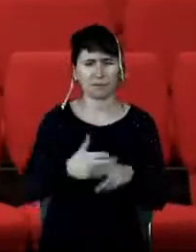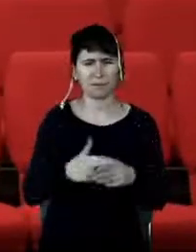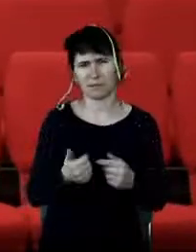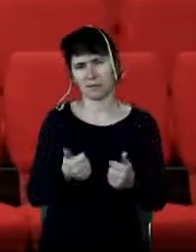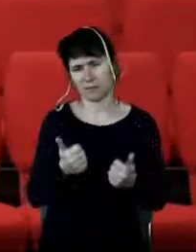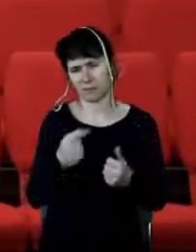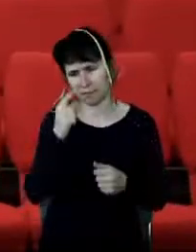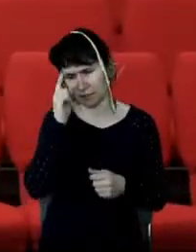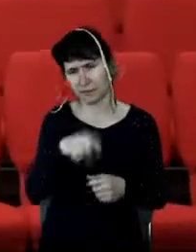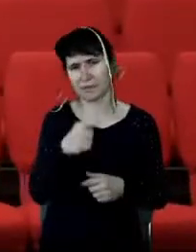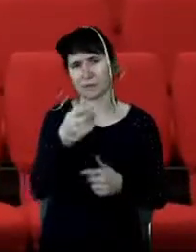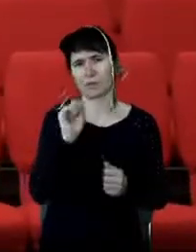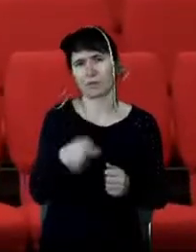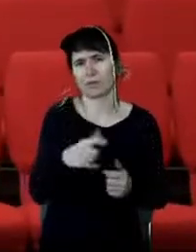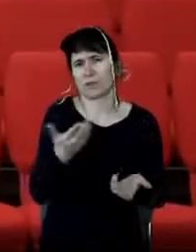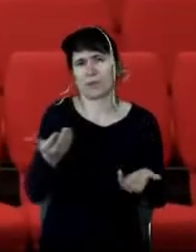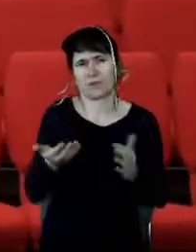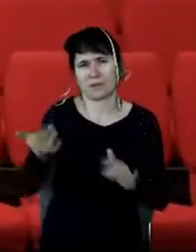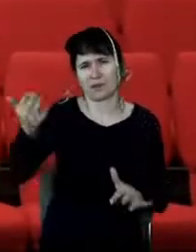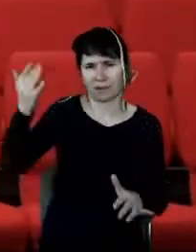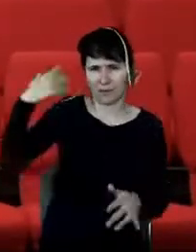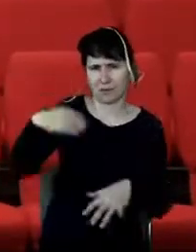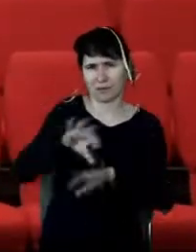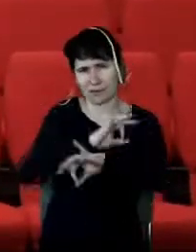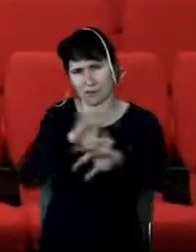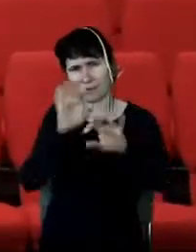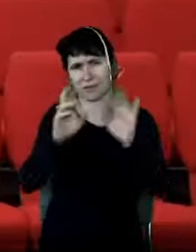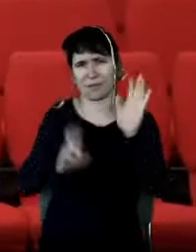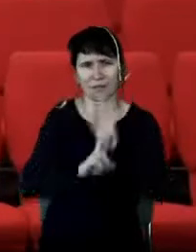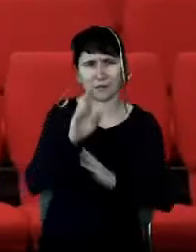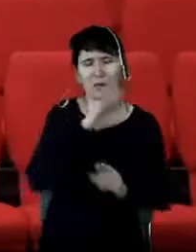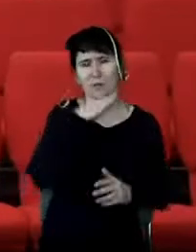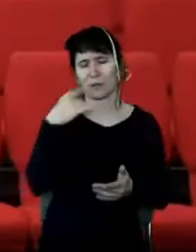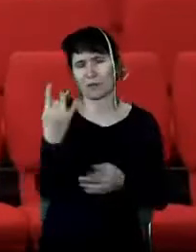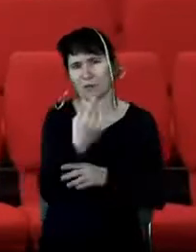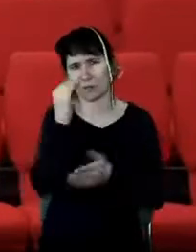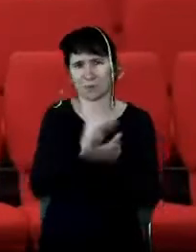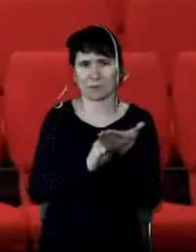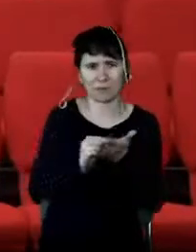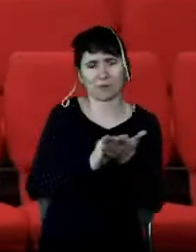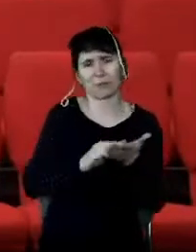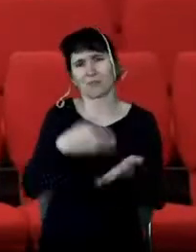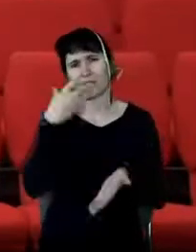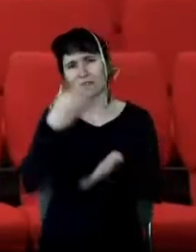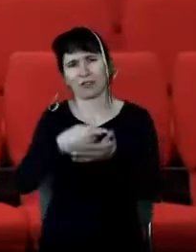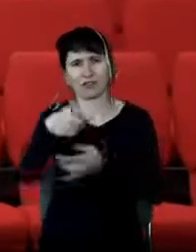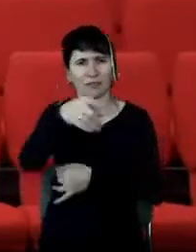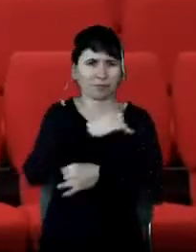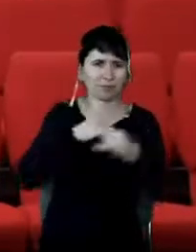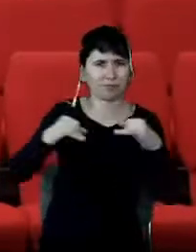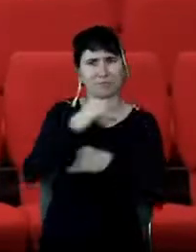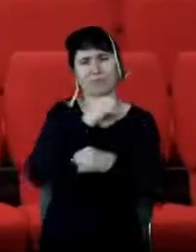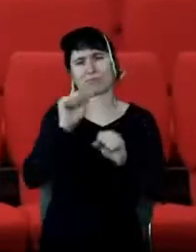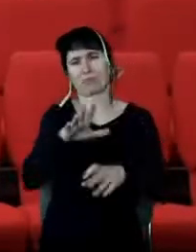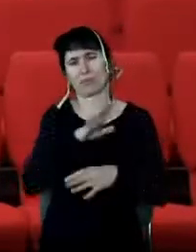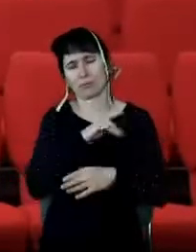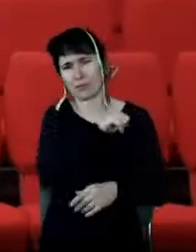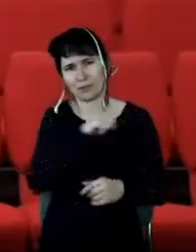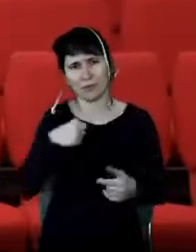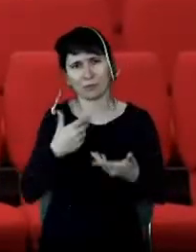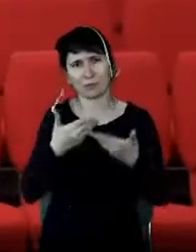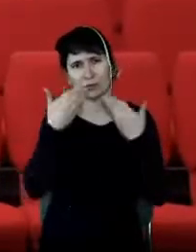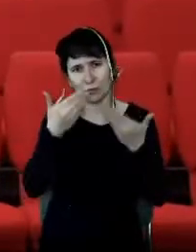в воскресній школі чули, і в церкві неодноразово чули, і самі читали. І